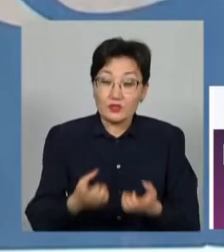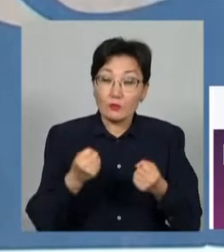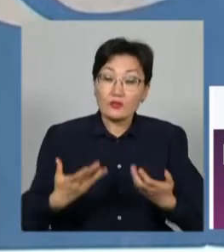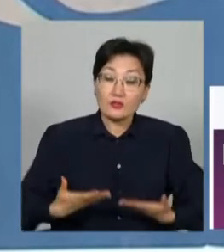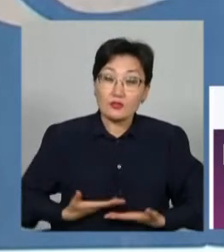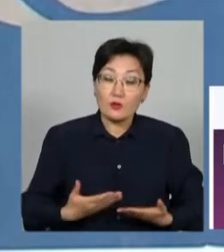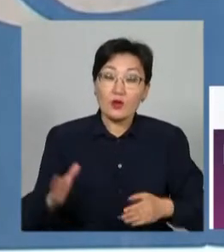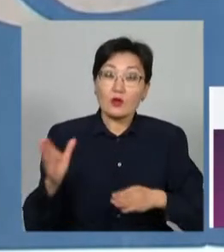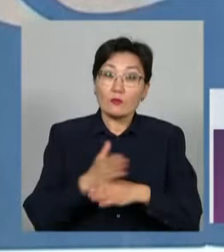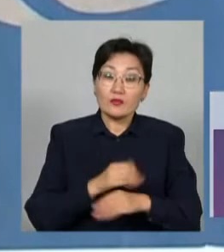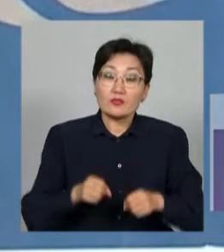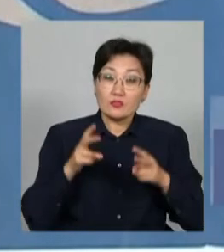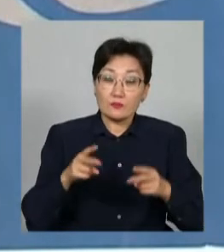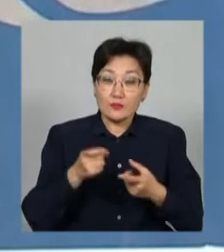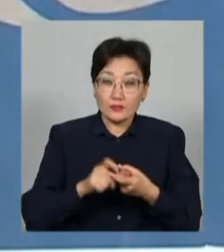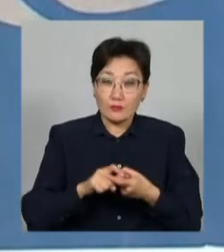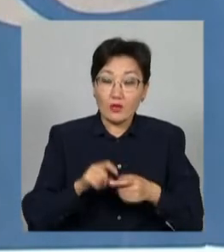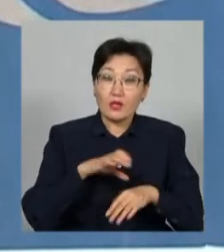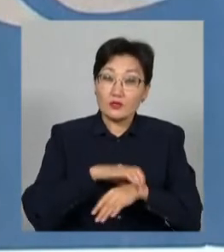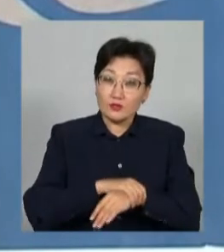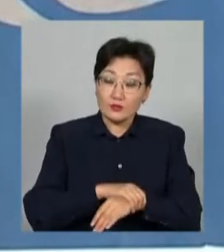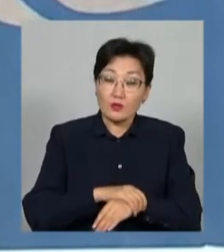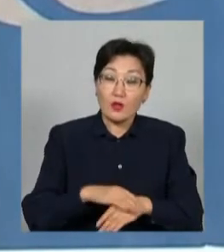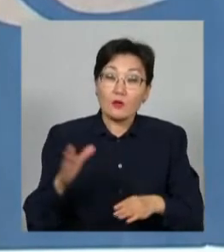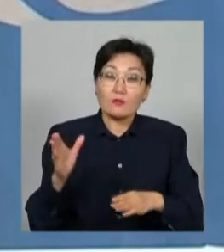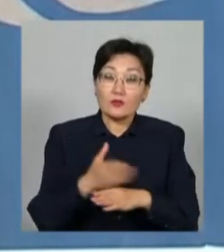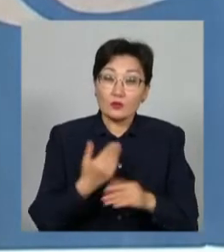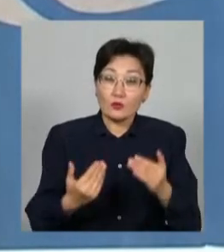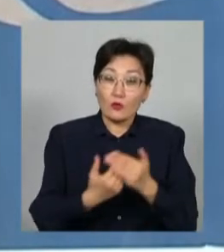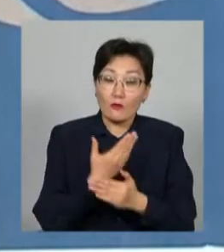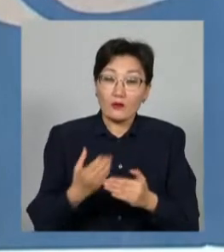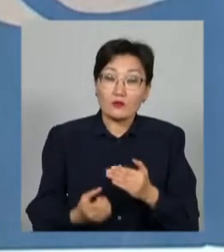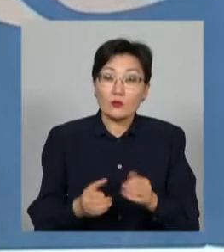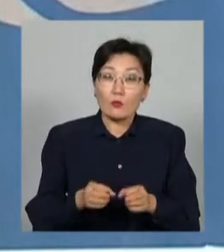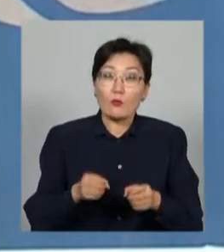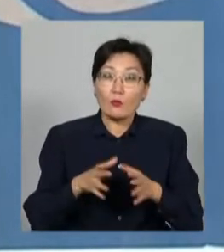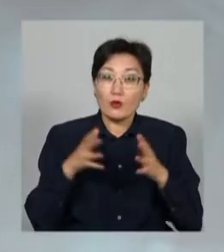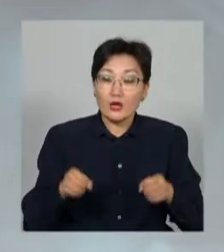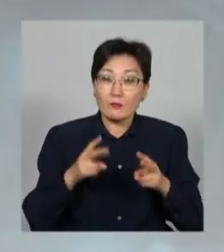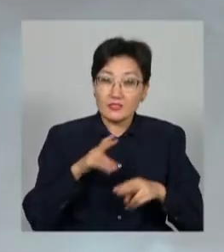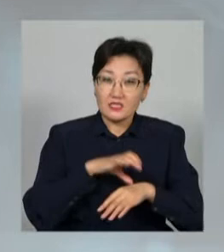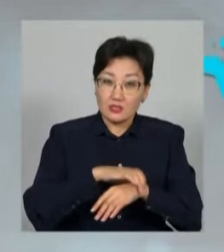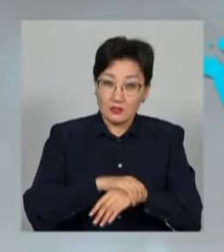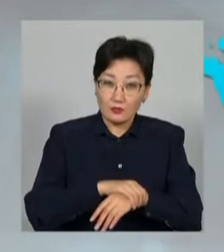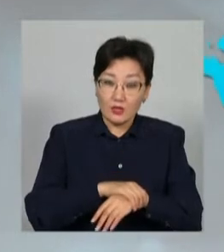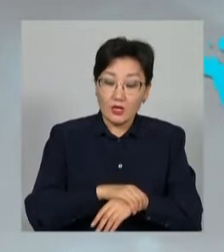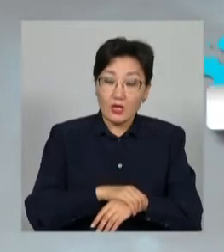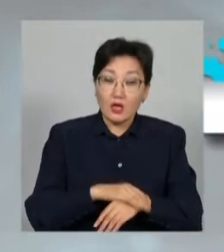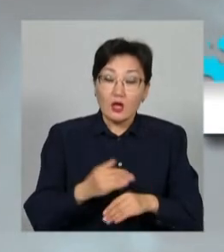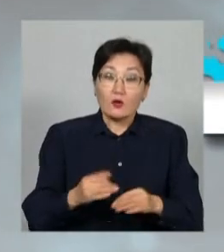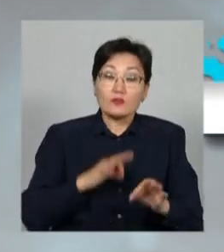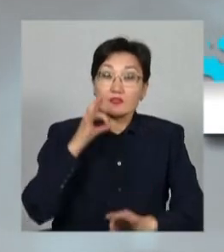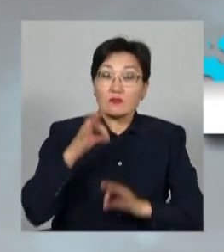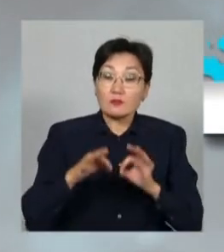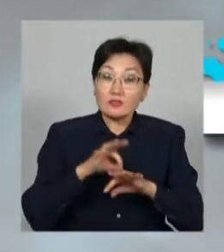жизней, устранении угроз, связанных с омикроном, и предотвращении новых, еще более опасных штаммов. Тем временем